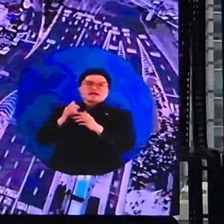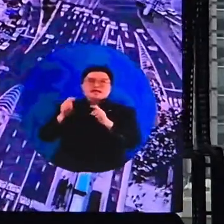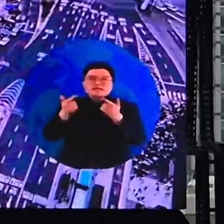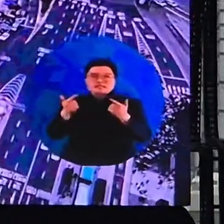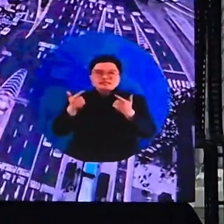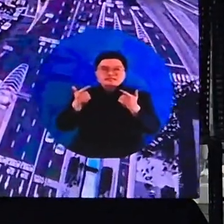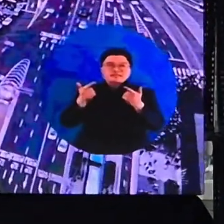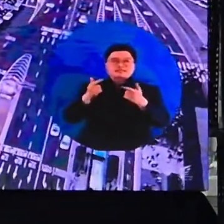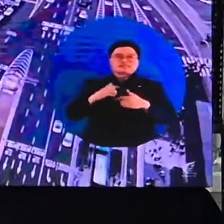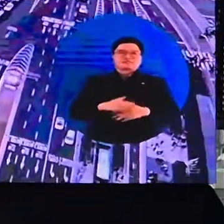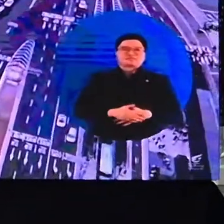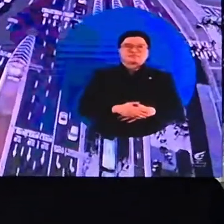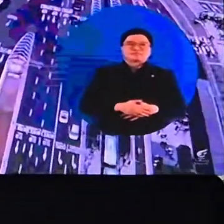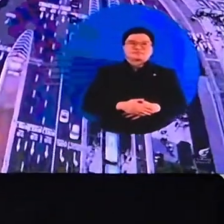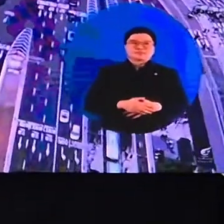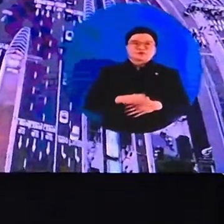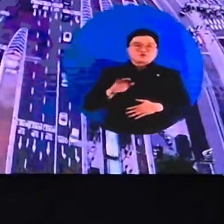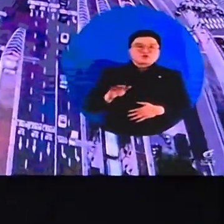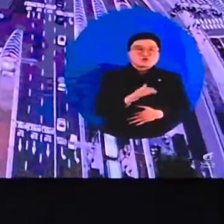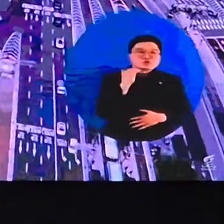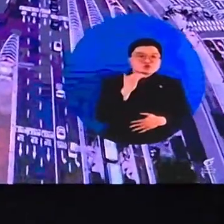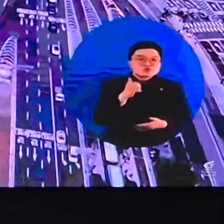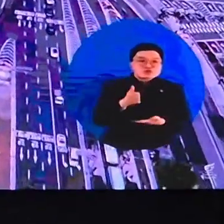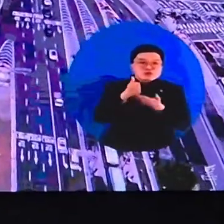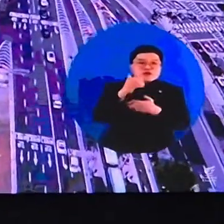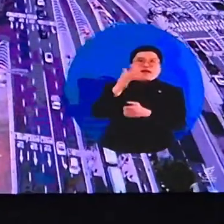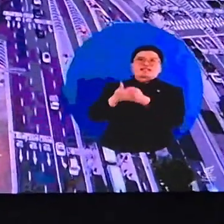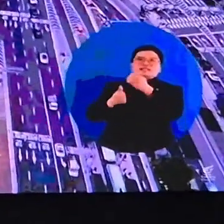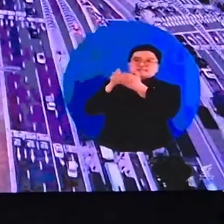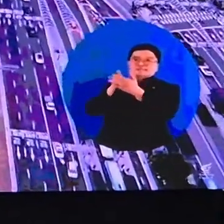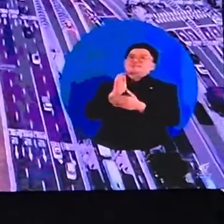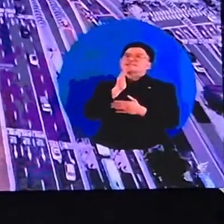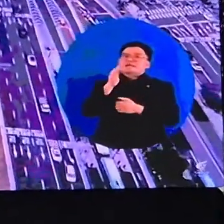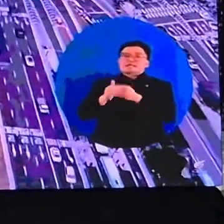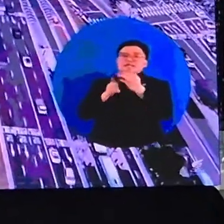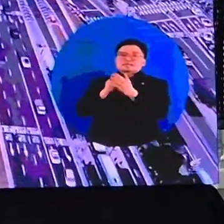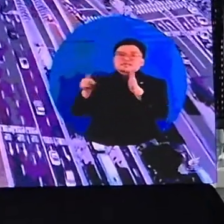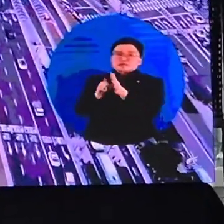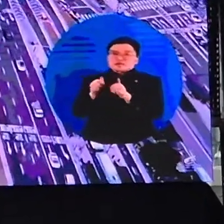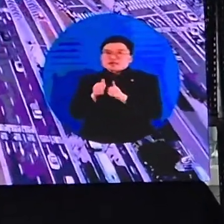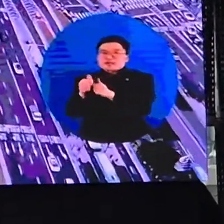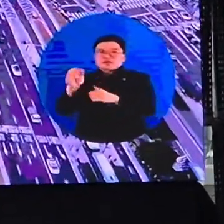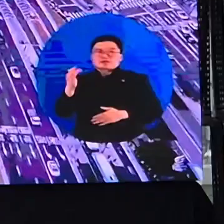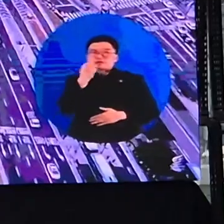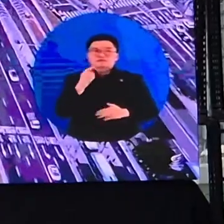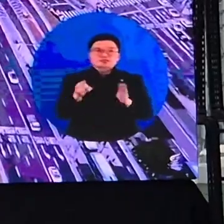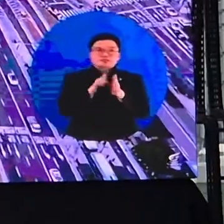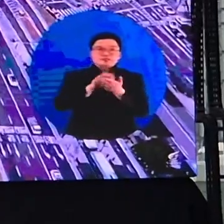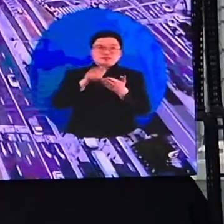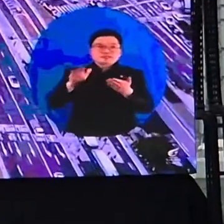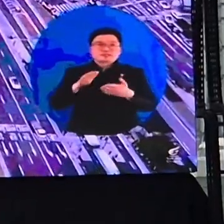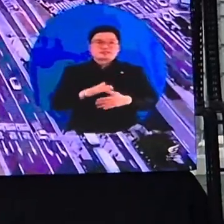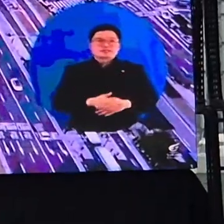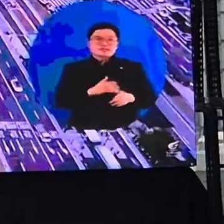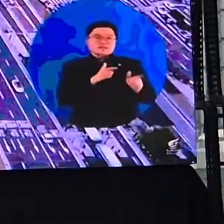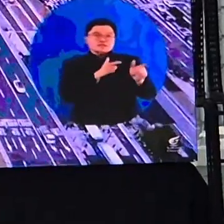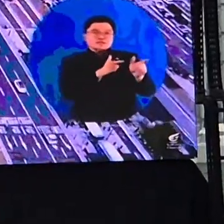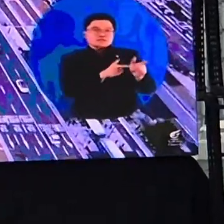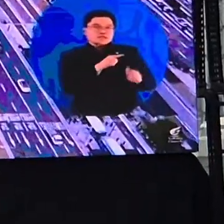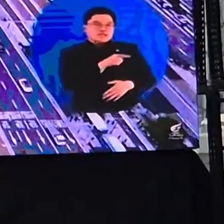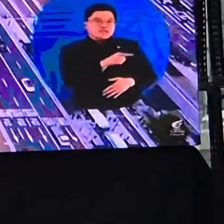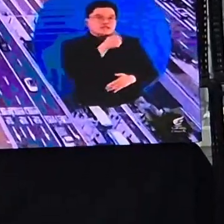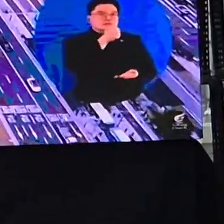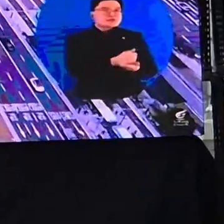것이고 여호와께서 하나님이시라면 하나님을 섬겨야 할 것입니다. 동성애가 죄가